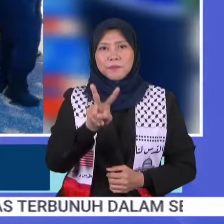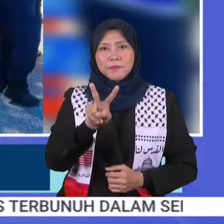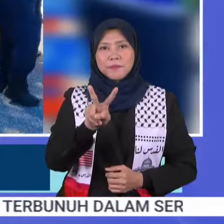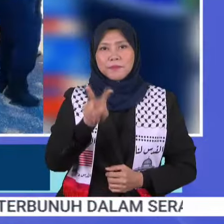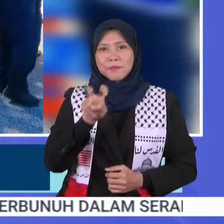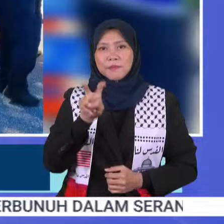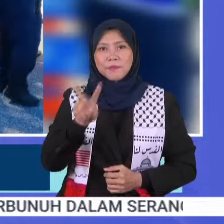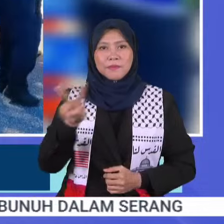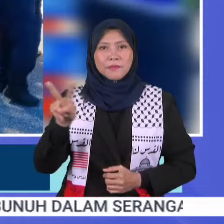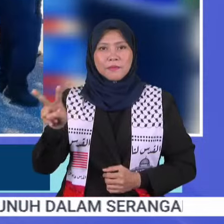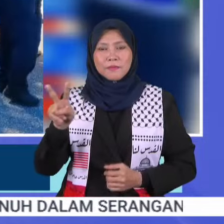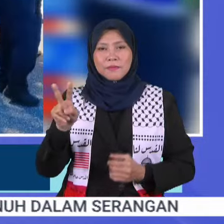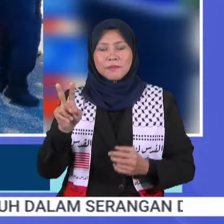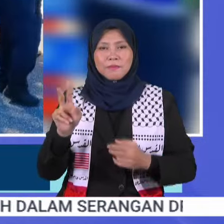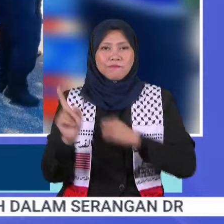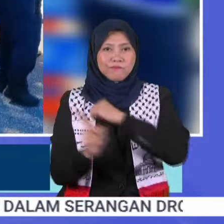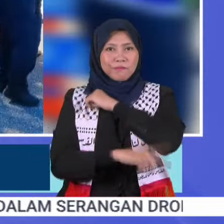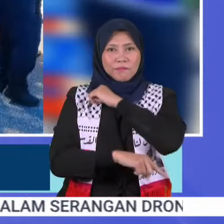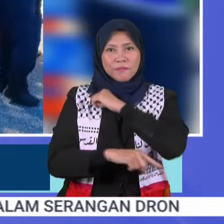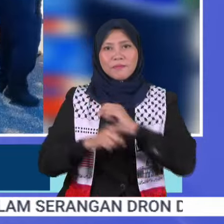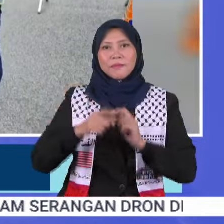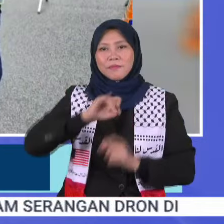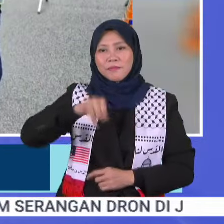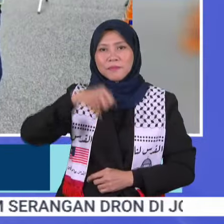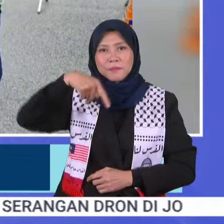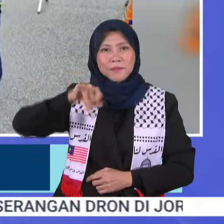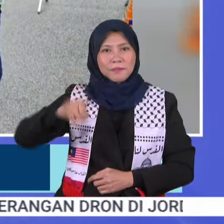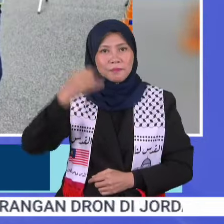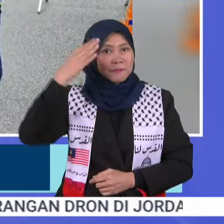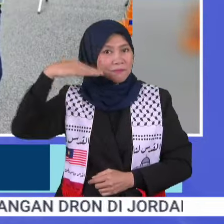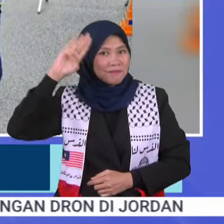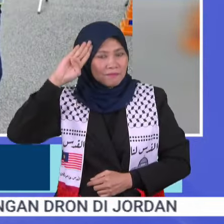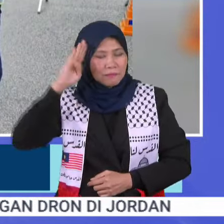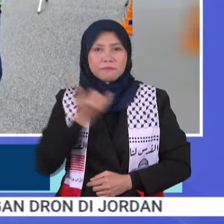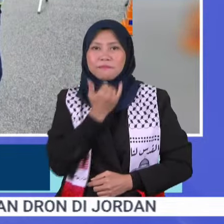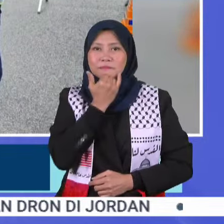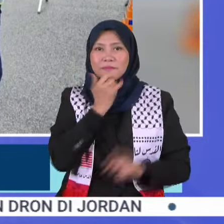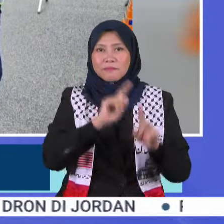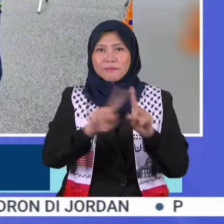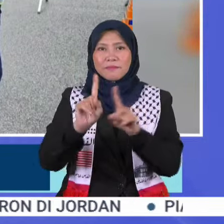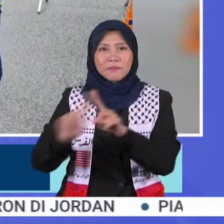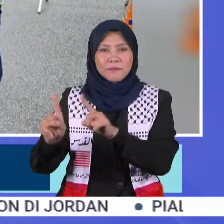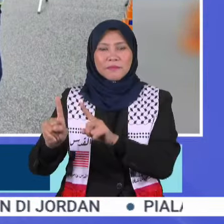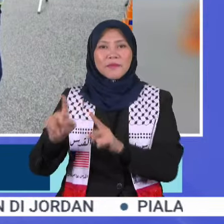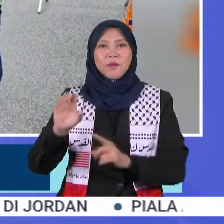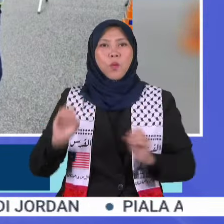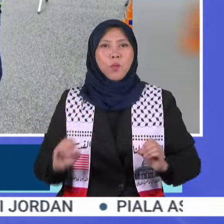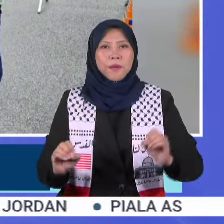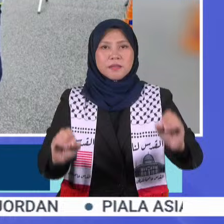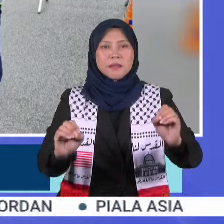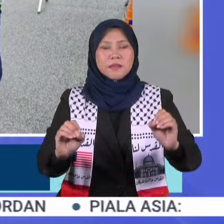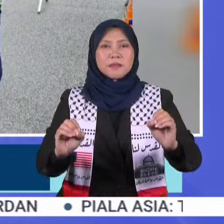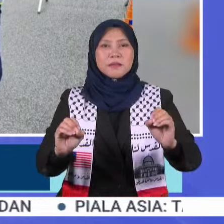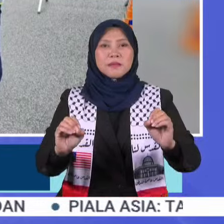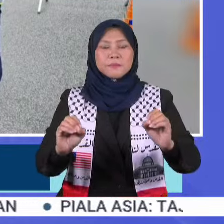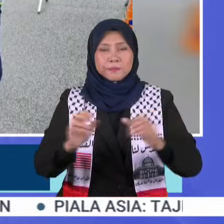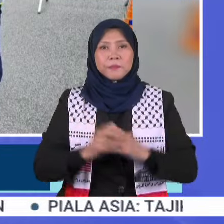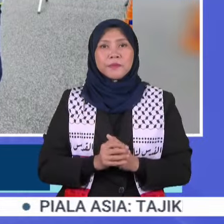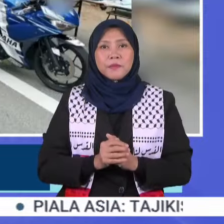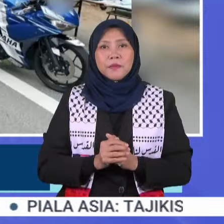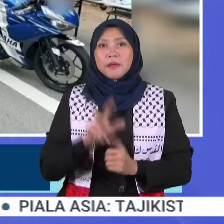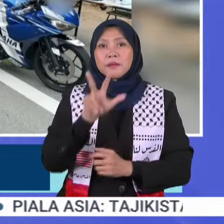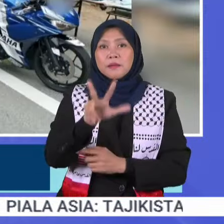222 notis saman dikeluarkan Jabatan Pengangkutan Jalan JPJ Perlis atas pelbagai kesalahan dalam operasi khas pengarah. Operasi